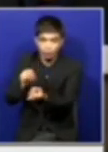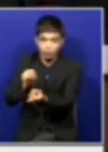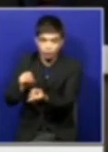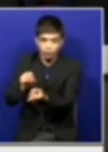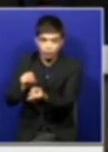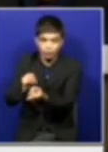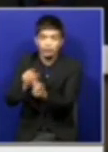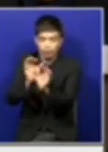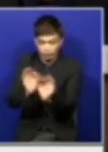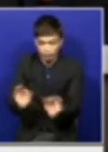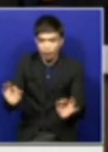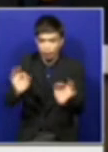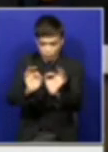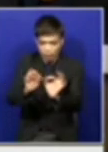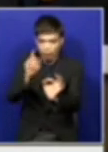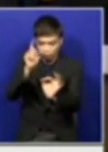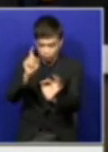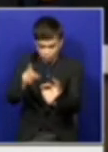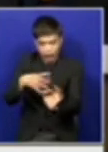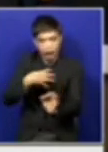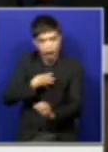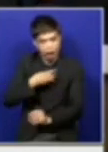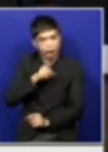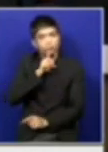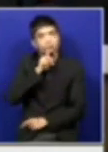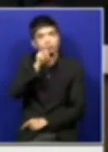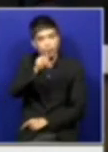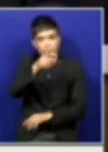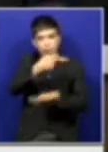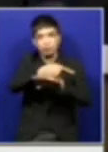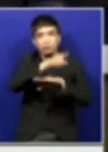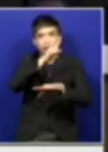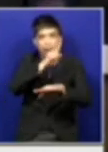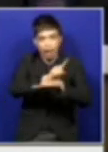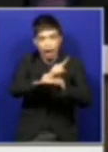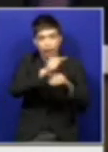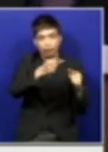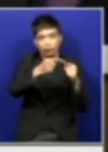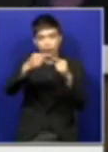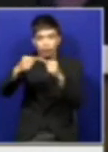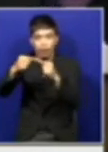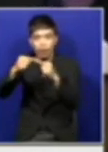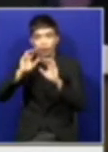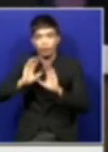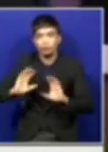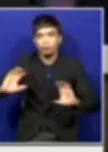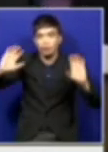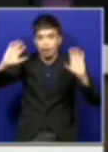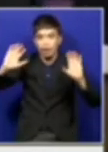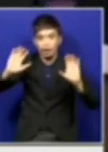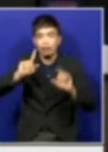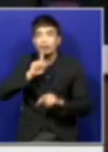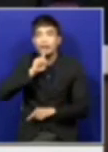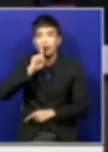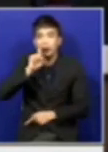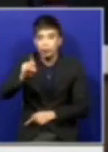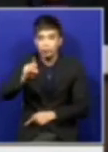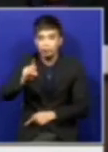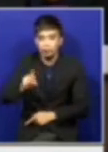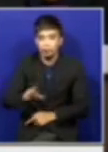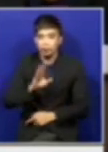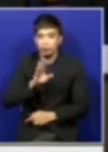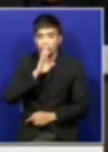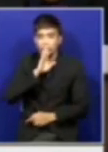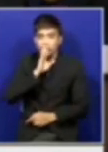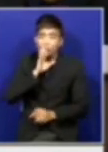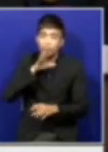มจำเป็นที่จะเรียนถามท่านประธานไปยังรัฐบาลว่าการที่จะพัฒนาเยียวยา